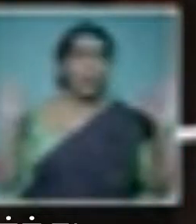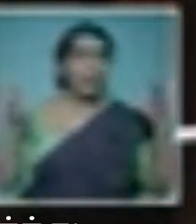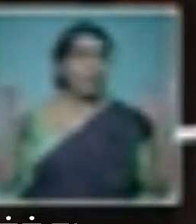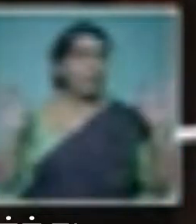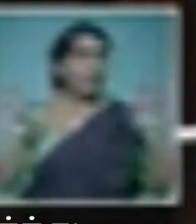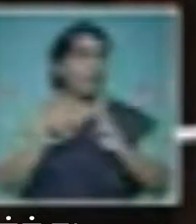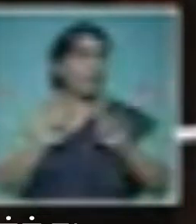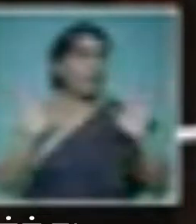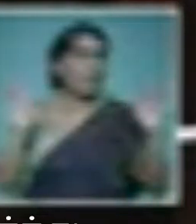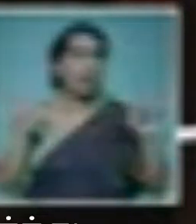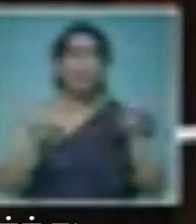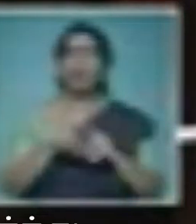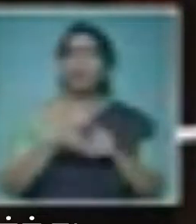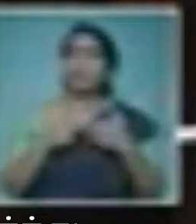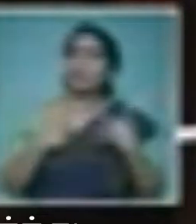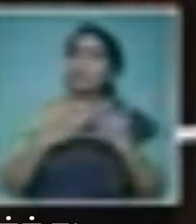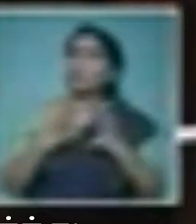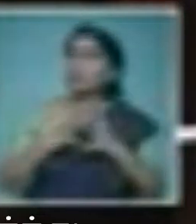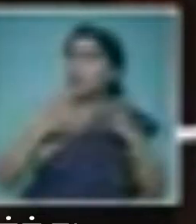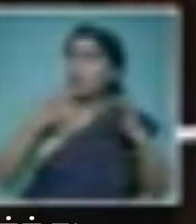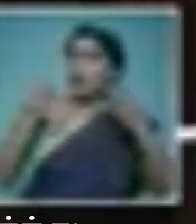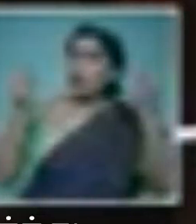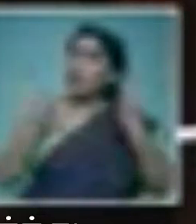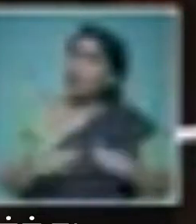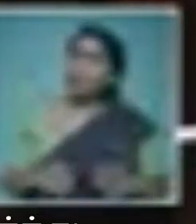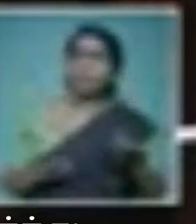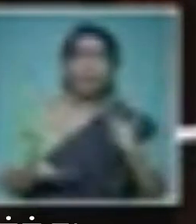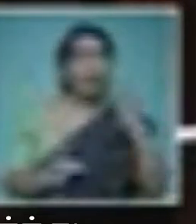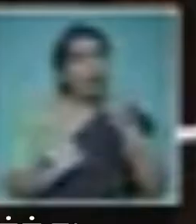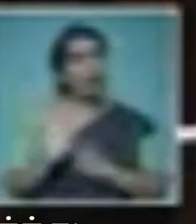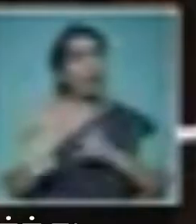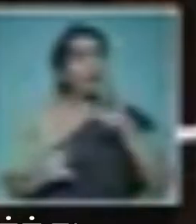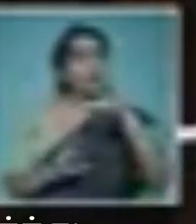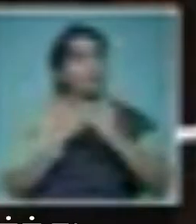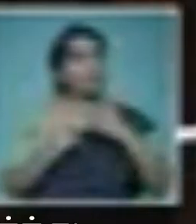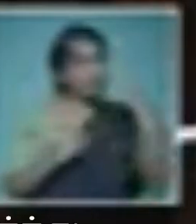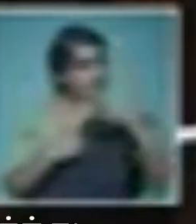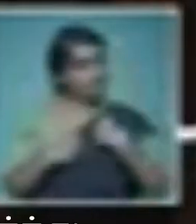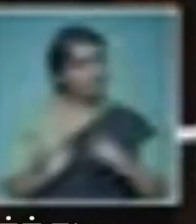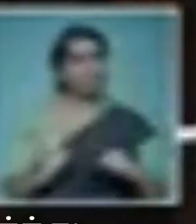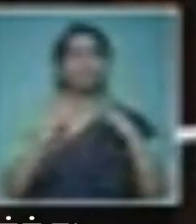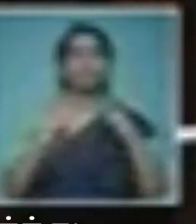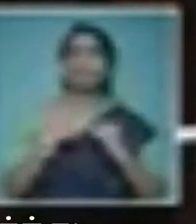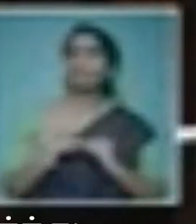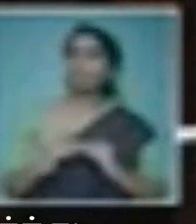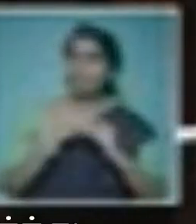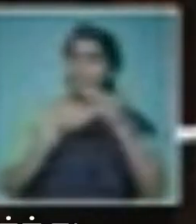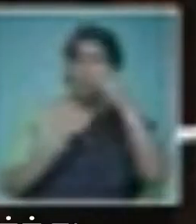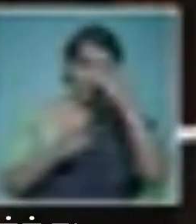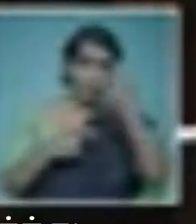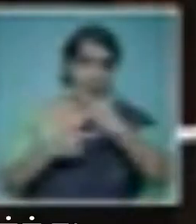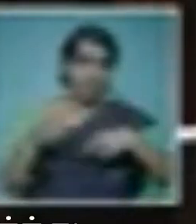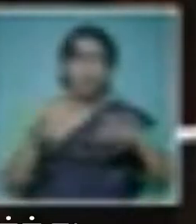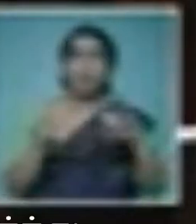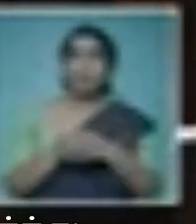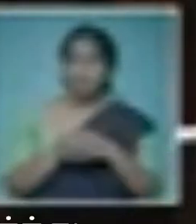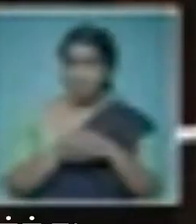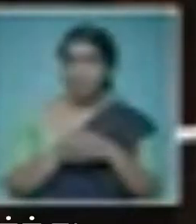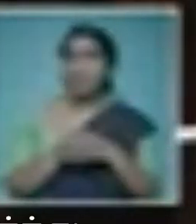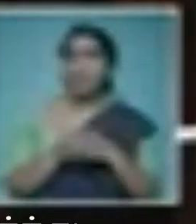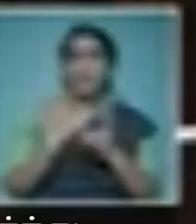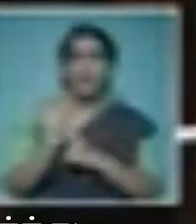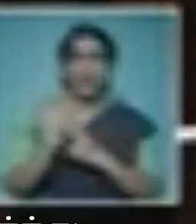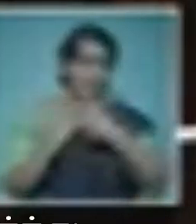100 வருடம் போனாலும் போராடுவோம் என்றதை இந்த இடத்தில் சொல்ல வேண்டும். எங்களுடைய கட்சிகளுக்குள்ளே தமிழ் தேசிய கட்சிகளுக்கு எங்களுடைய கௌரவ விக்னேஸ்வரன் ஐயா இருக்கிறார் இந்த